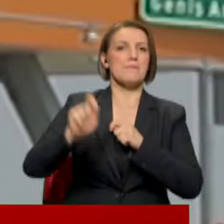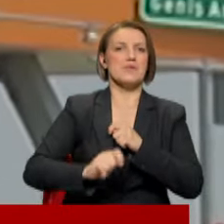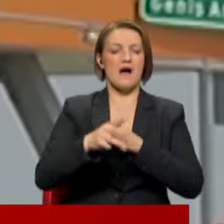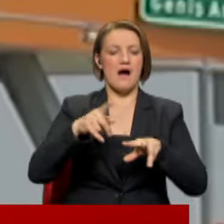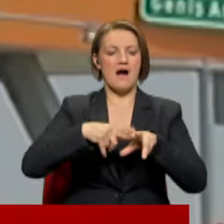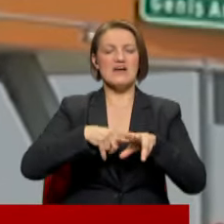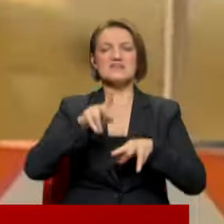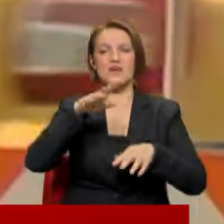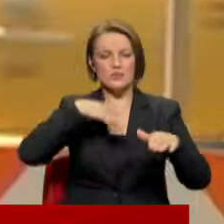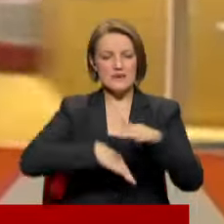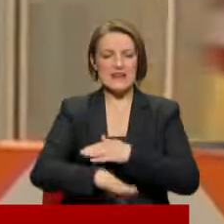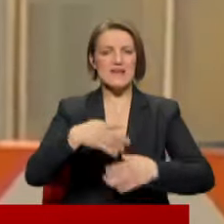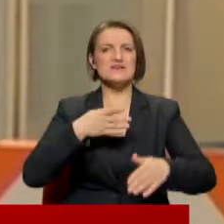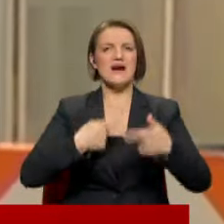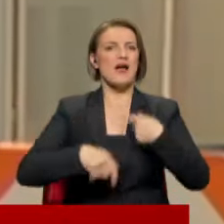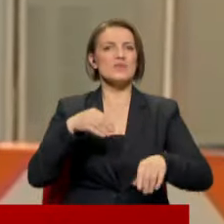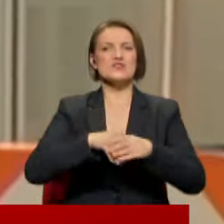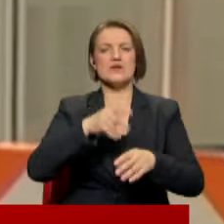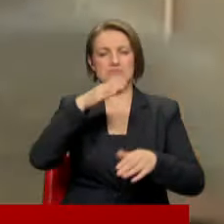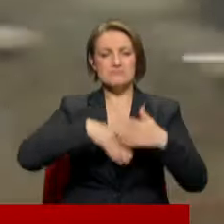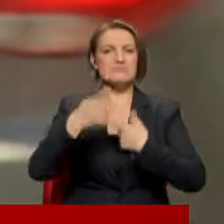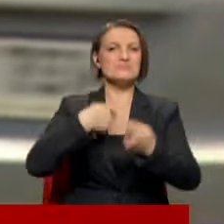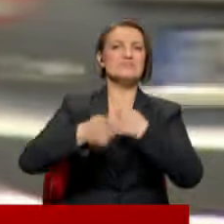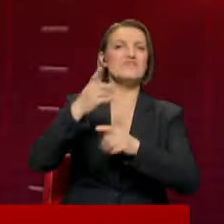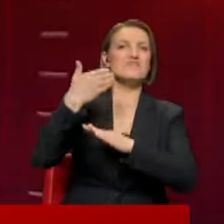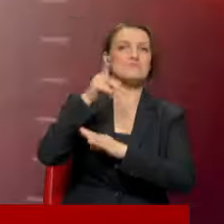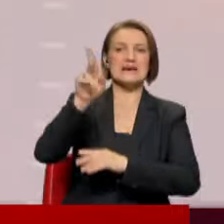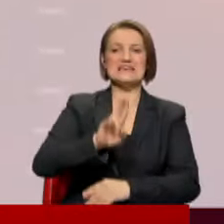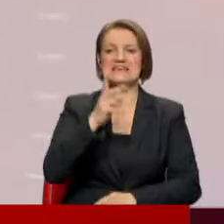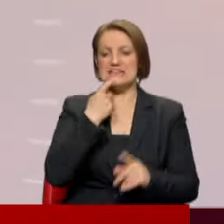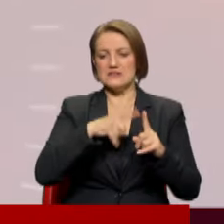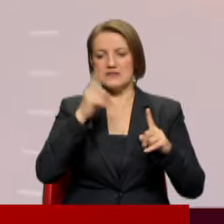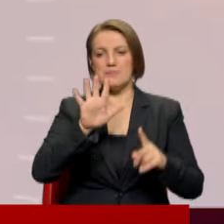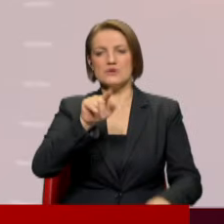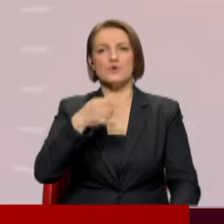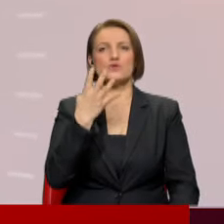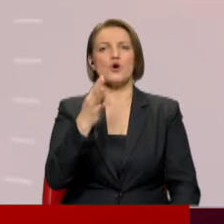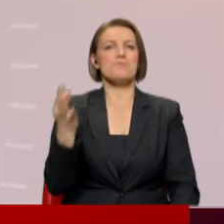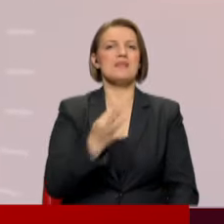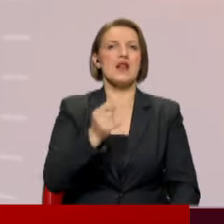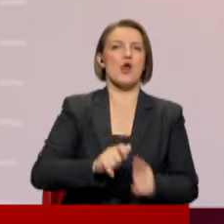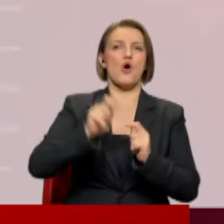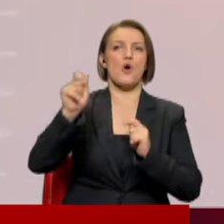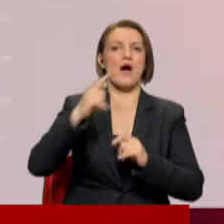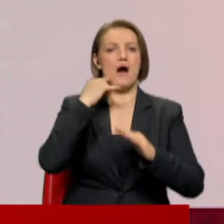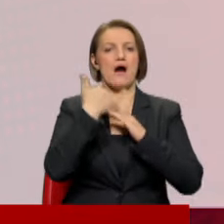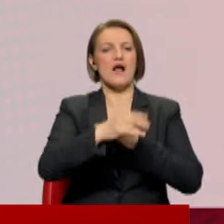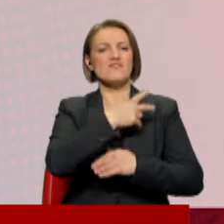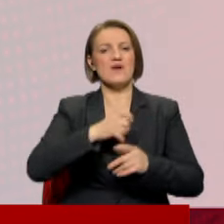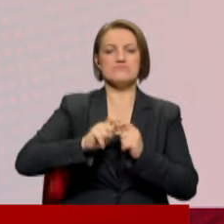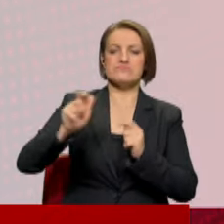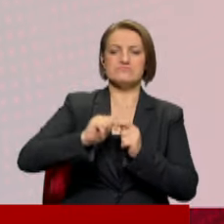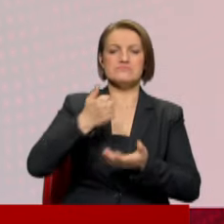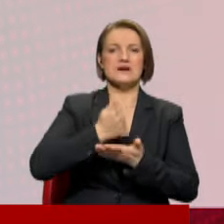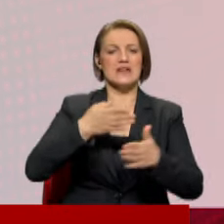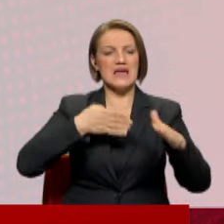Avrasya tünelinde geçiş garantisi içinse tüneli işleten şirkete 7 yılda 5.4 milyar lira ödendi halkın ödediği vergilerle